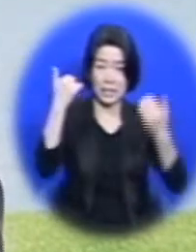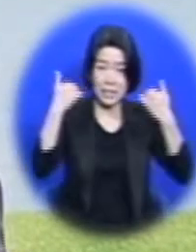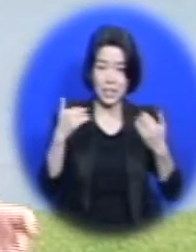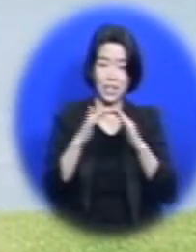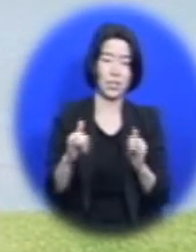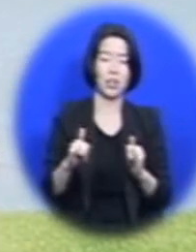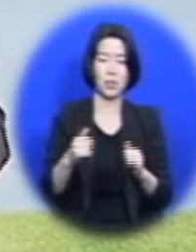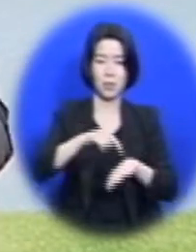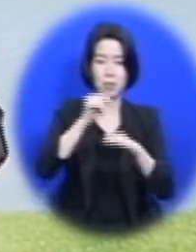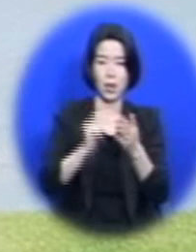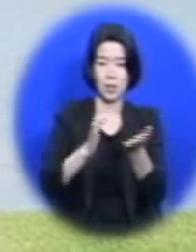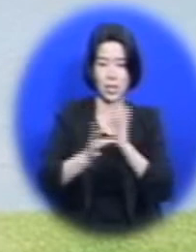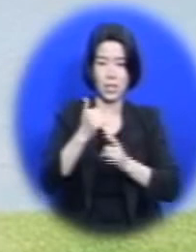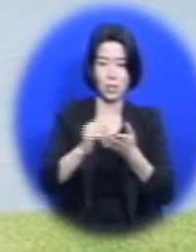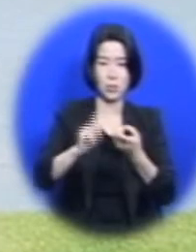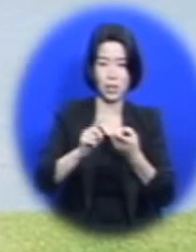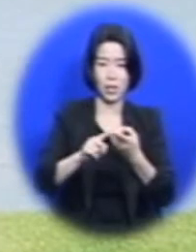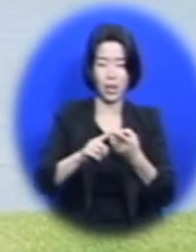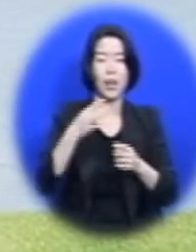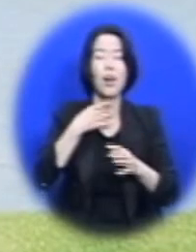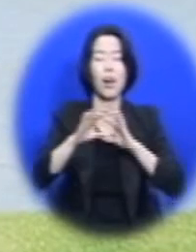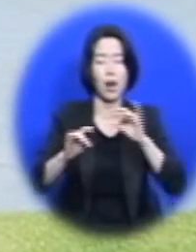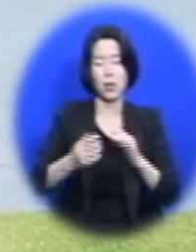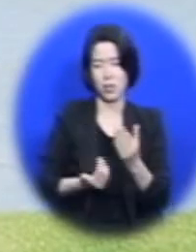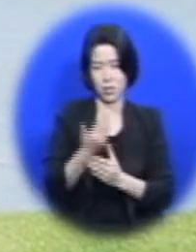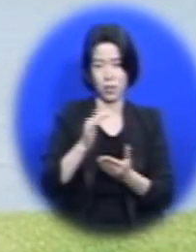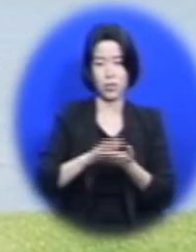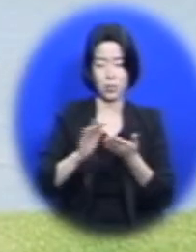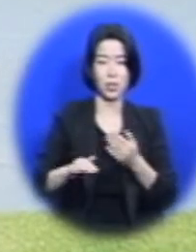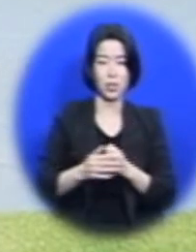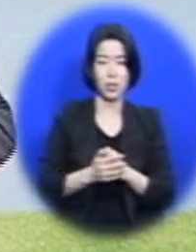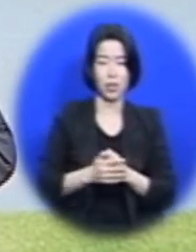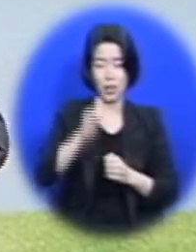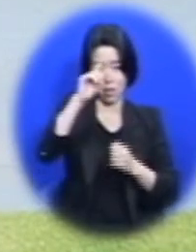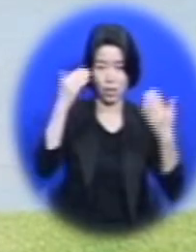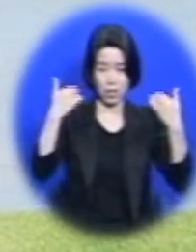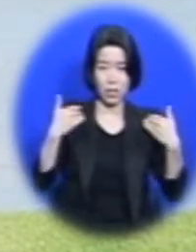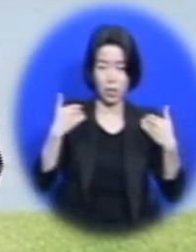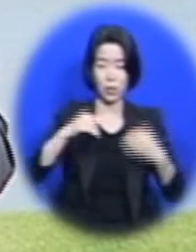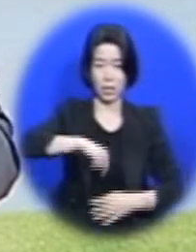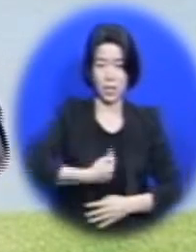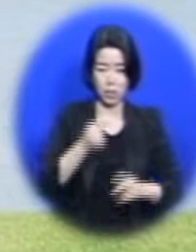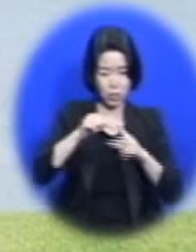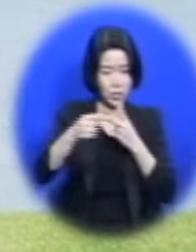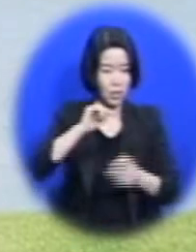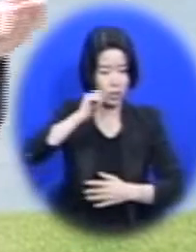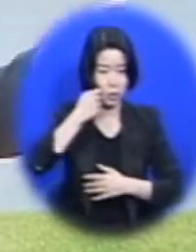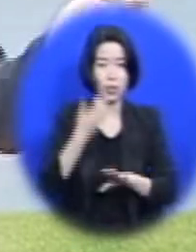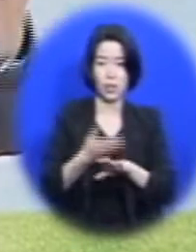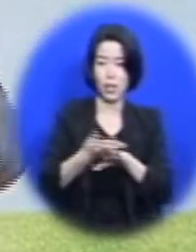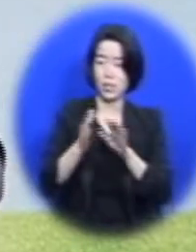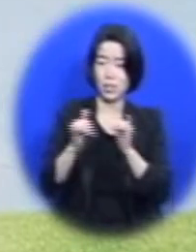마음에 예수님에 대한 갈망이 생겼어요. 삭개오 자신도 이해하기 어렵고 다른